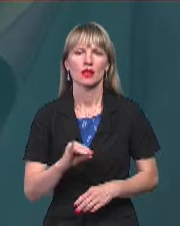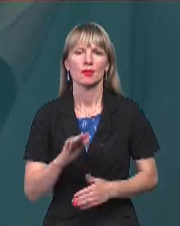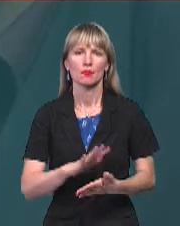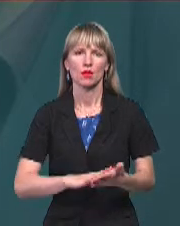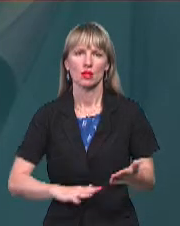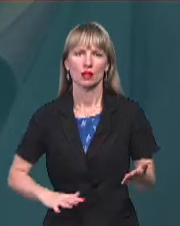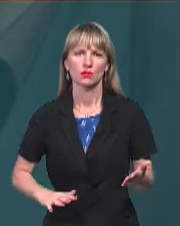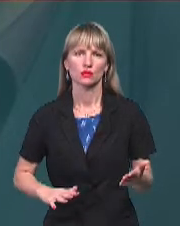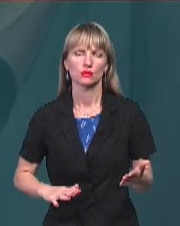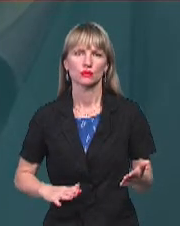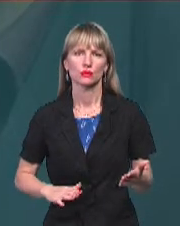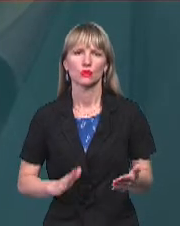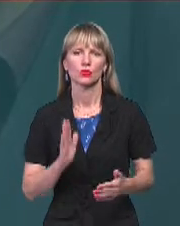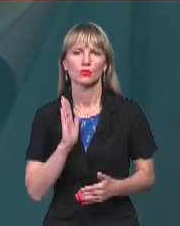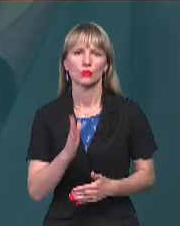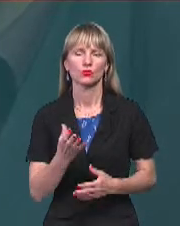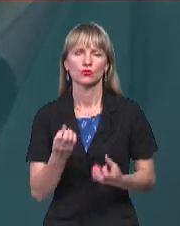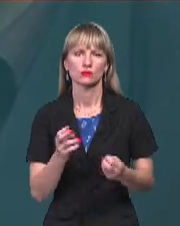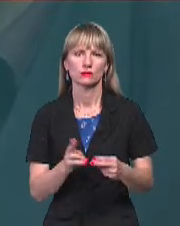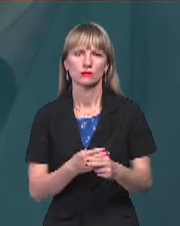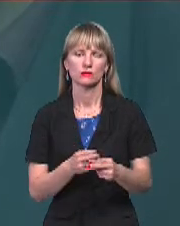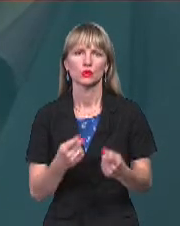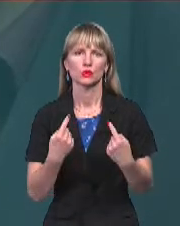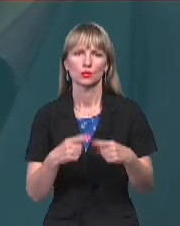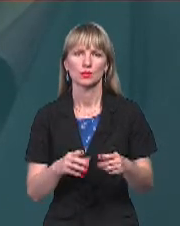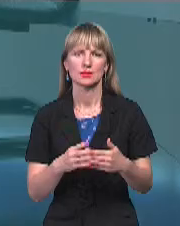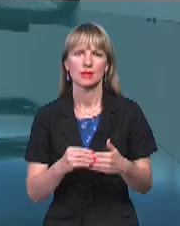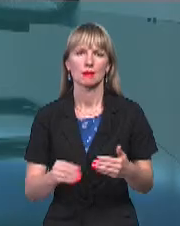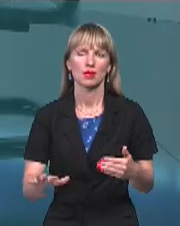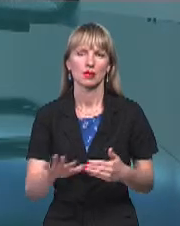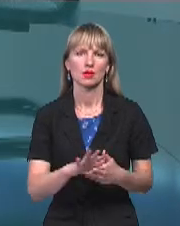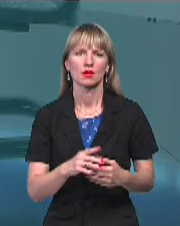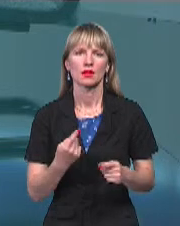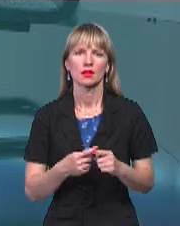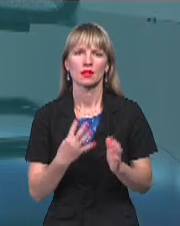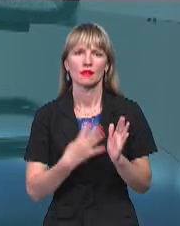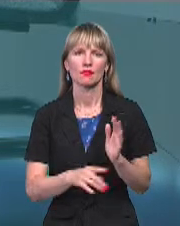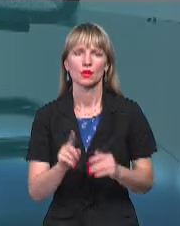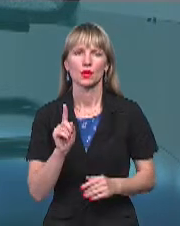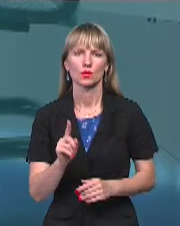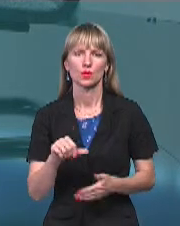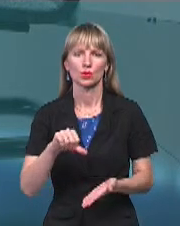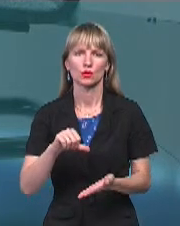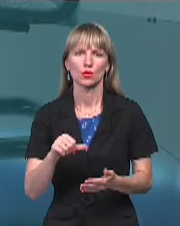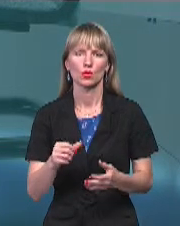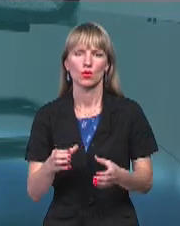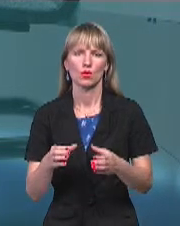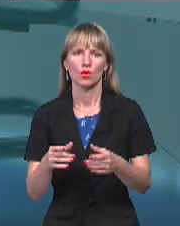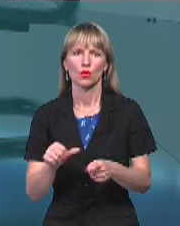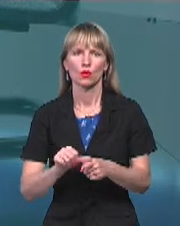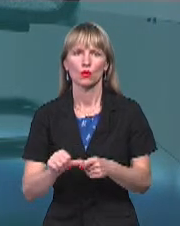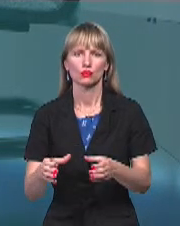подальшому будуть розроблятися інші масиви. Цей 91 участок, який